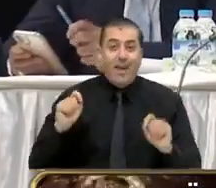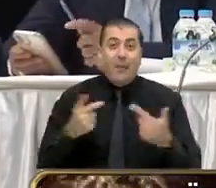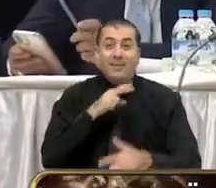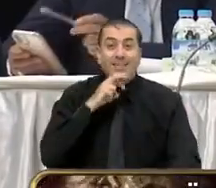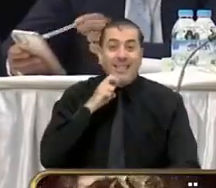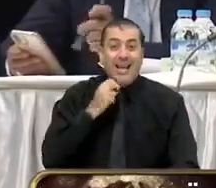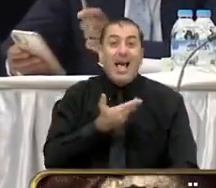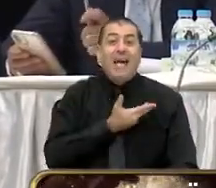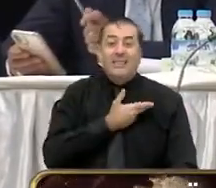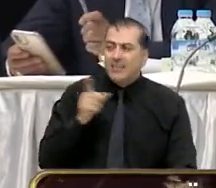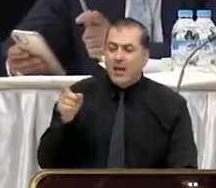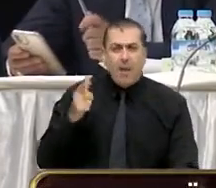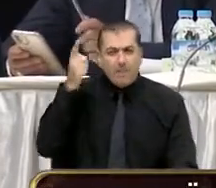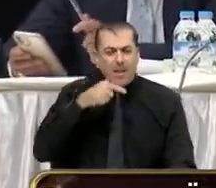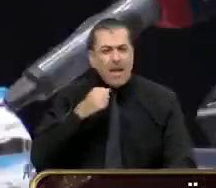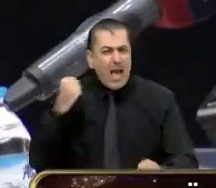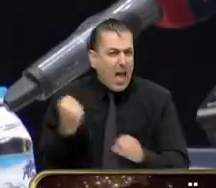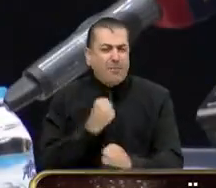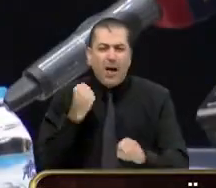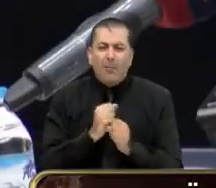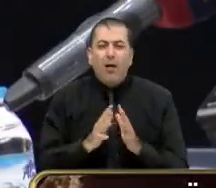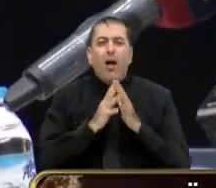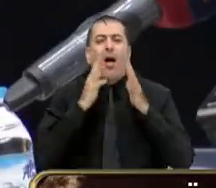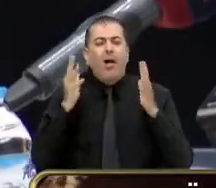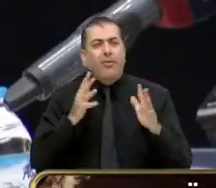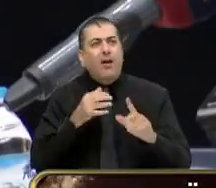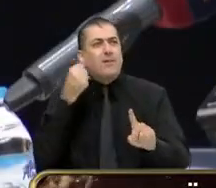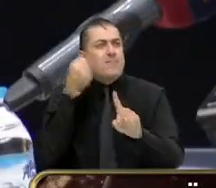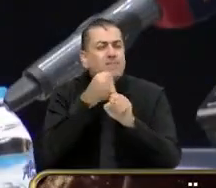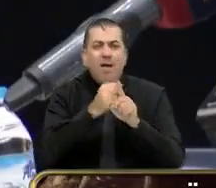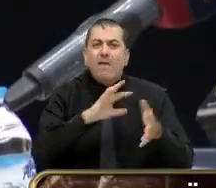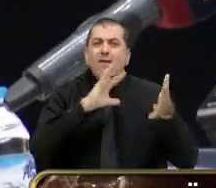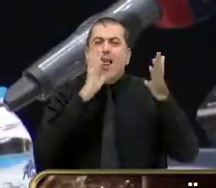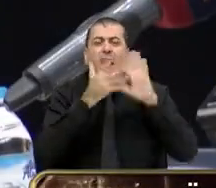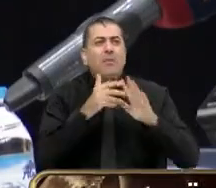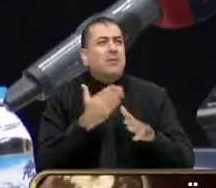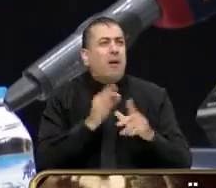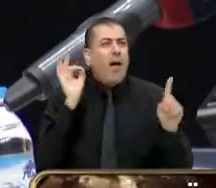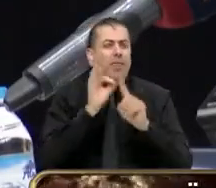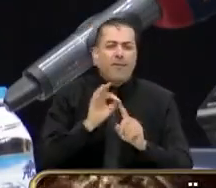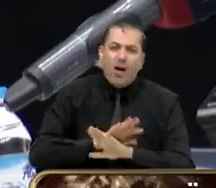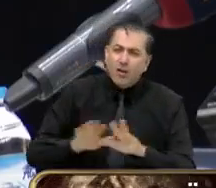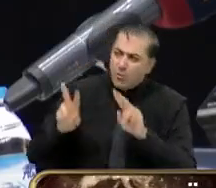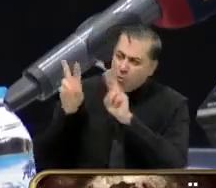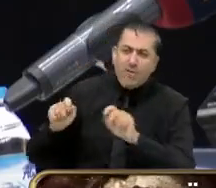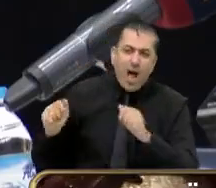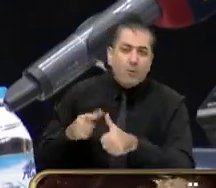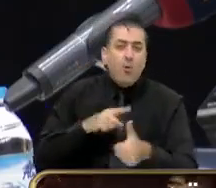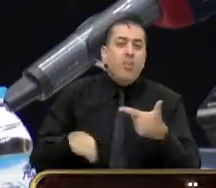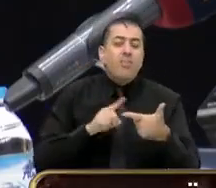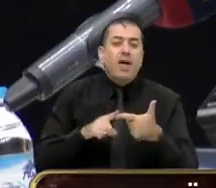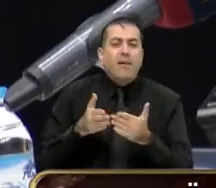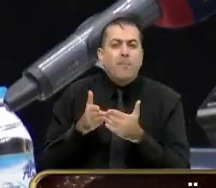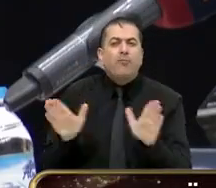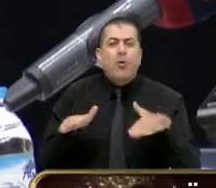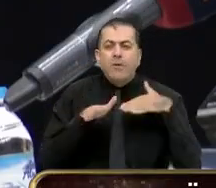كثف الأردن جهوده بقيادة جلالة الملك دبلوماسيا لوقف العدوان وإدخال المساعدات الإنسانية